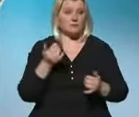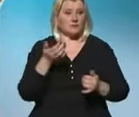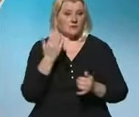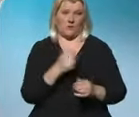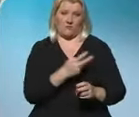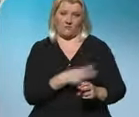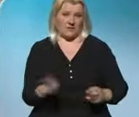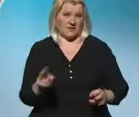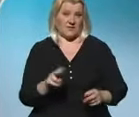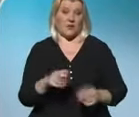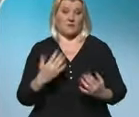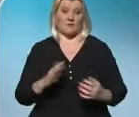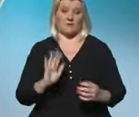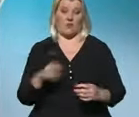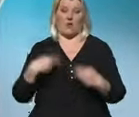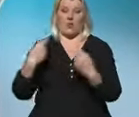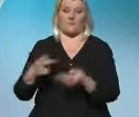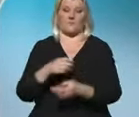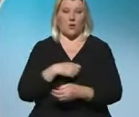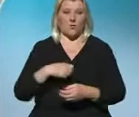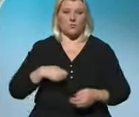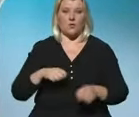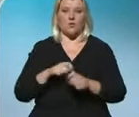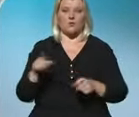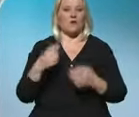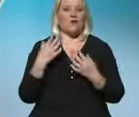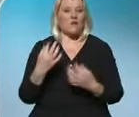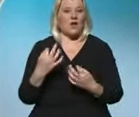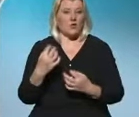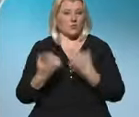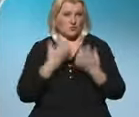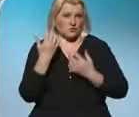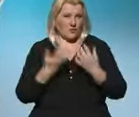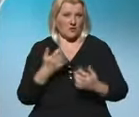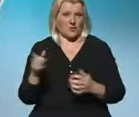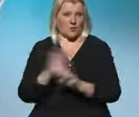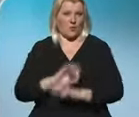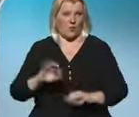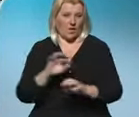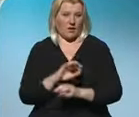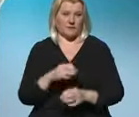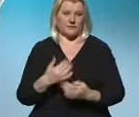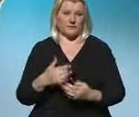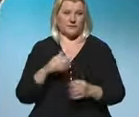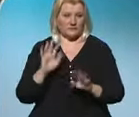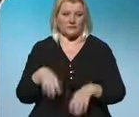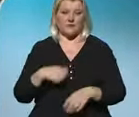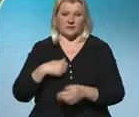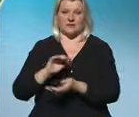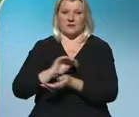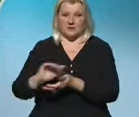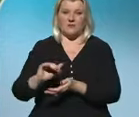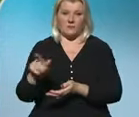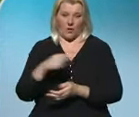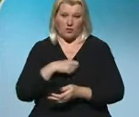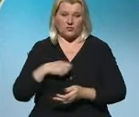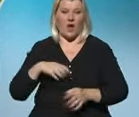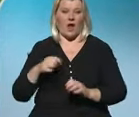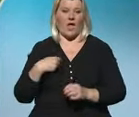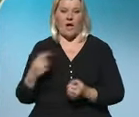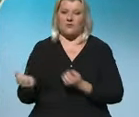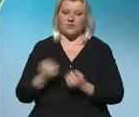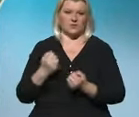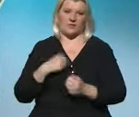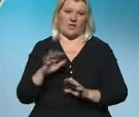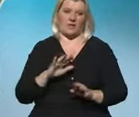v Polsku, protože polští fanoušci se cítili trošku okraděni, ale zase řekla jsem OK, ale já už to dělat nebudu, takže nějaký